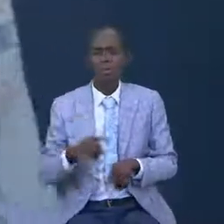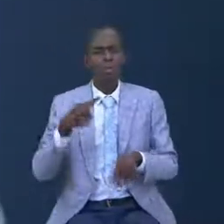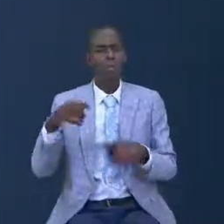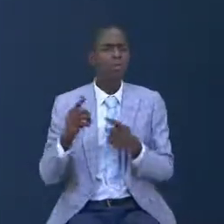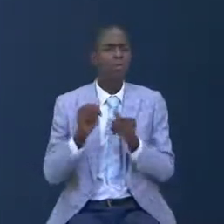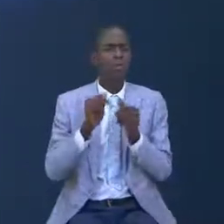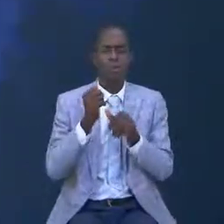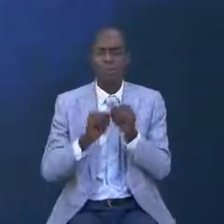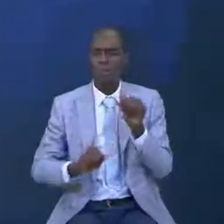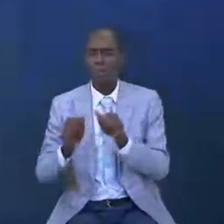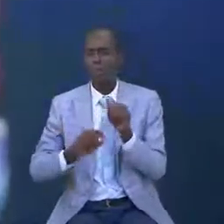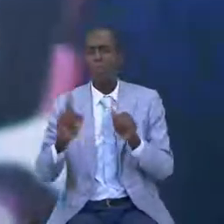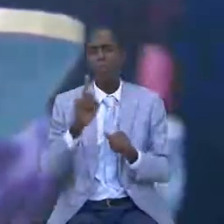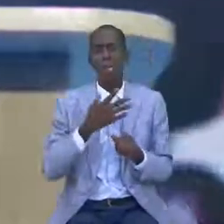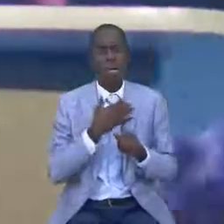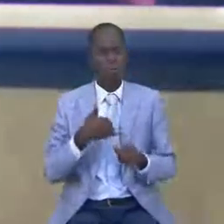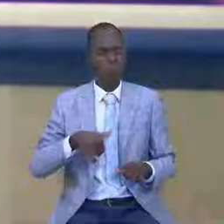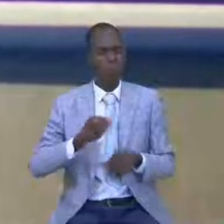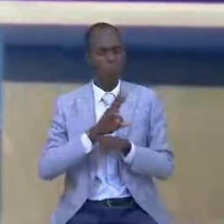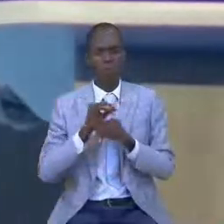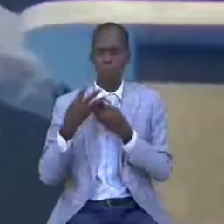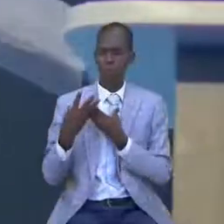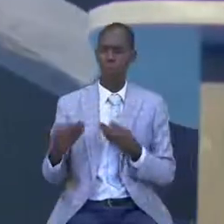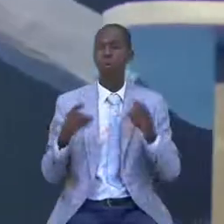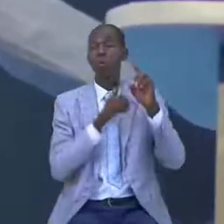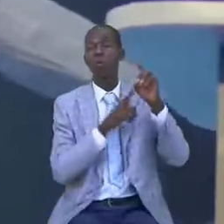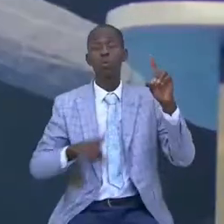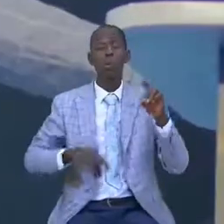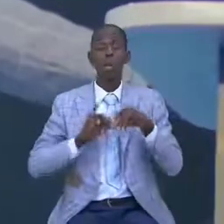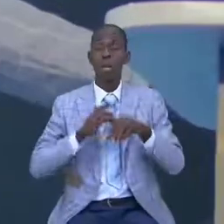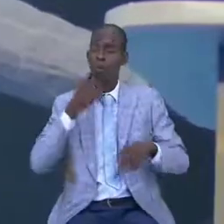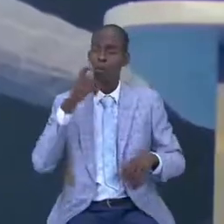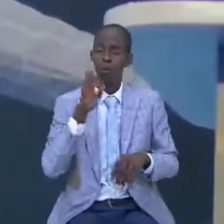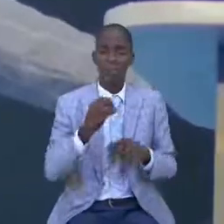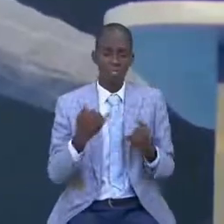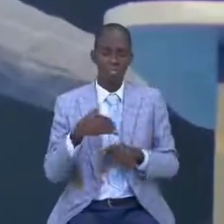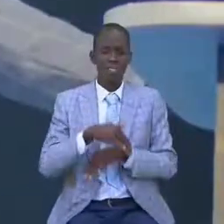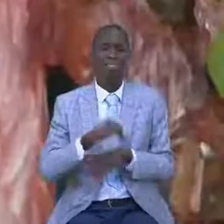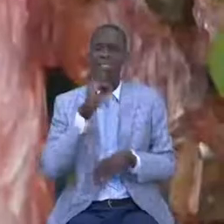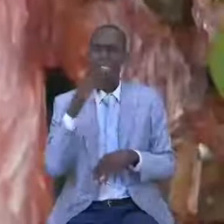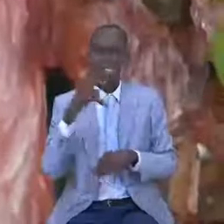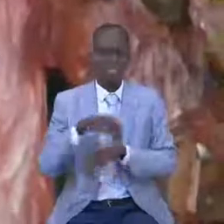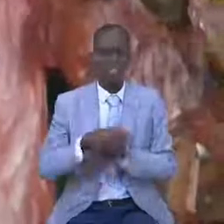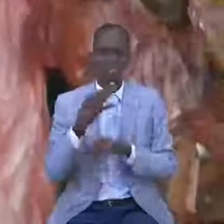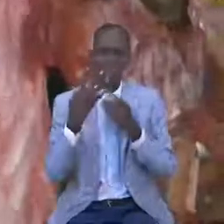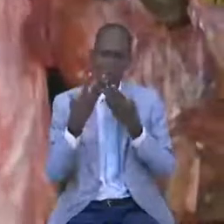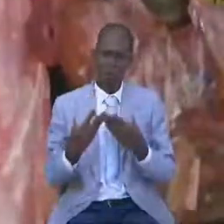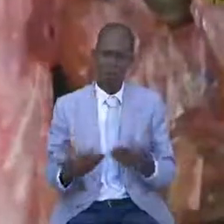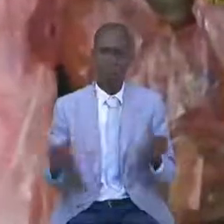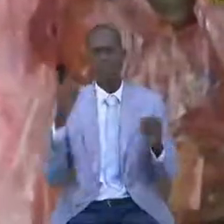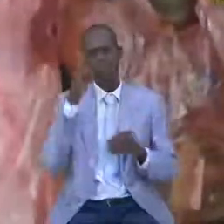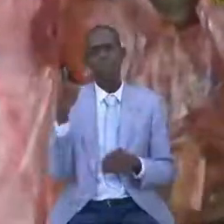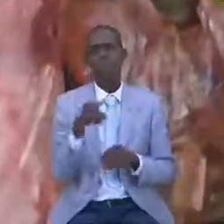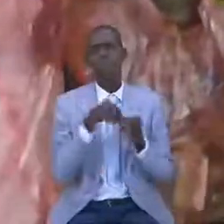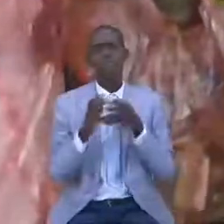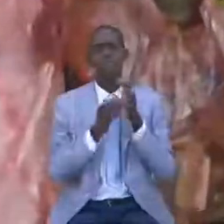tu as tout fait. Tu es allé en haut, en bas, tu as tout fait. Cependant, il n'y a pas de solution. Je